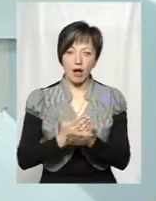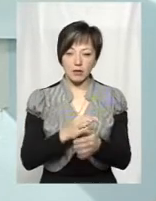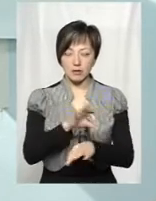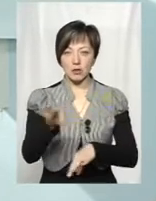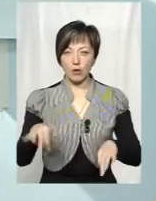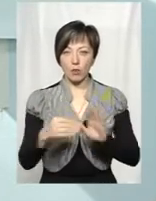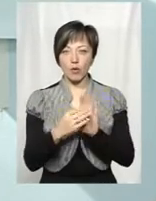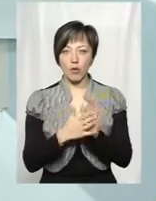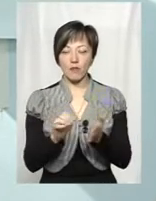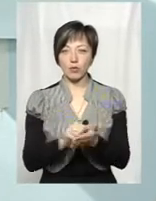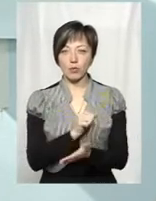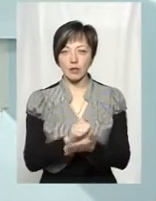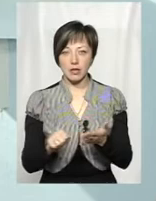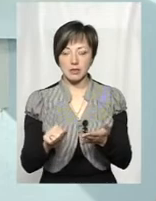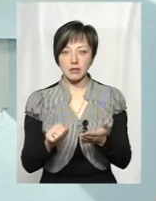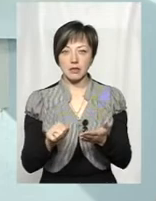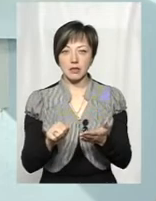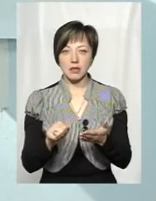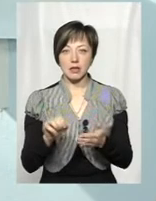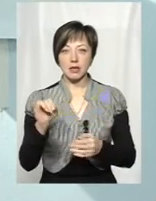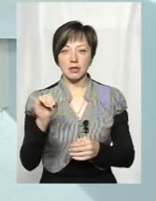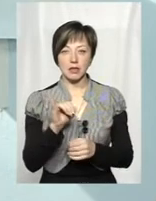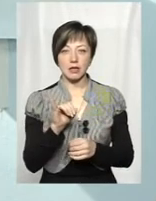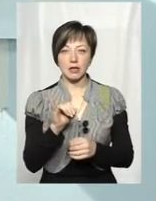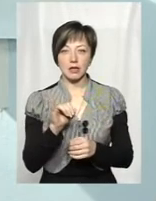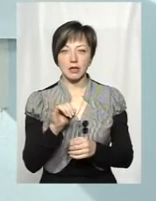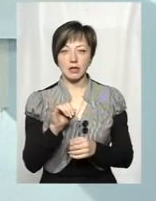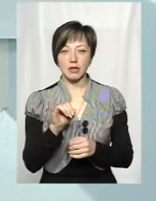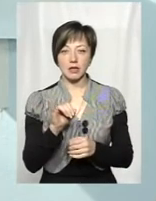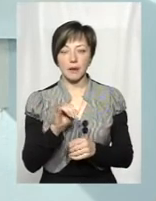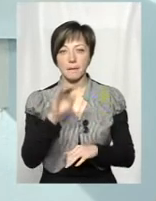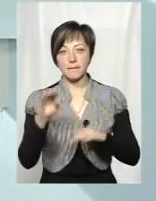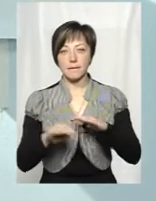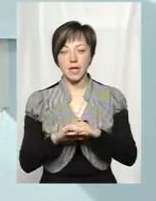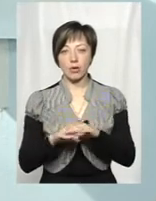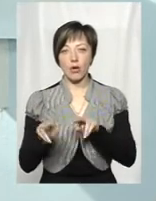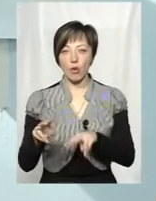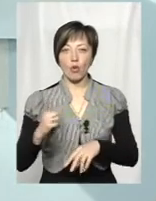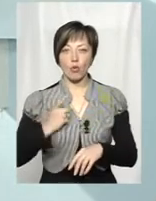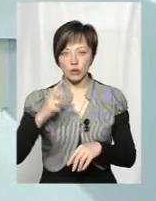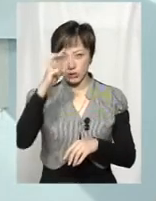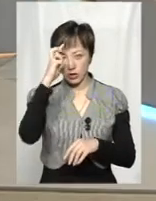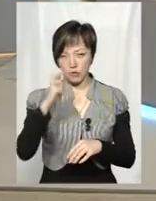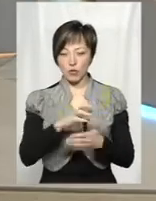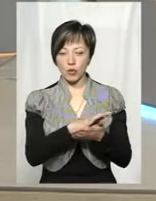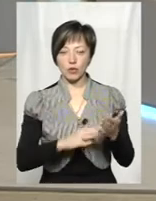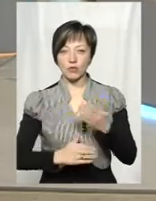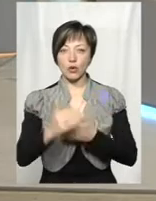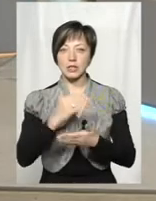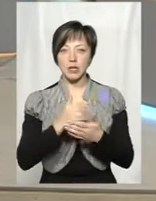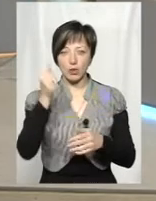розробляємо облікову документацію, ось, і ставимо їх під охорону держави. От впродовж останнього